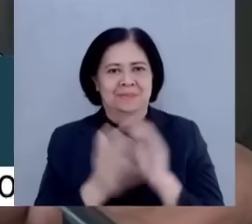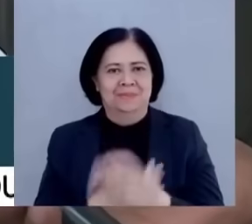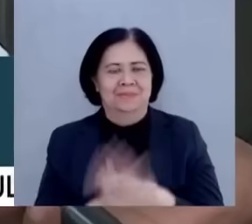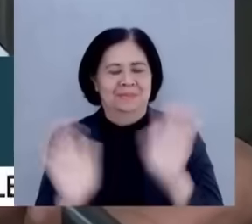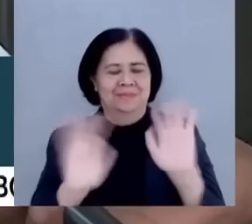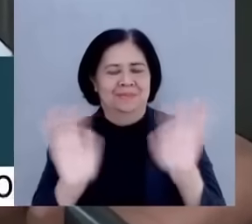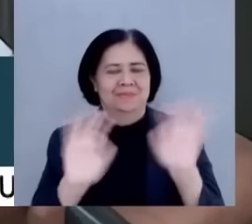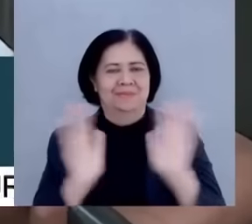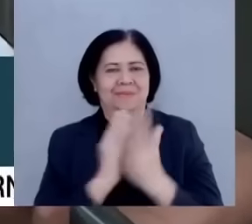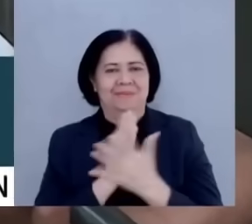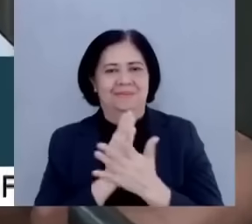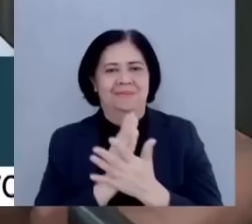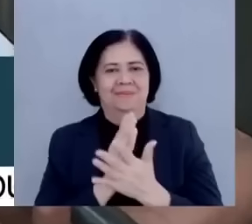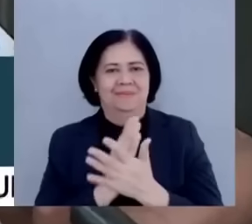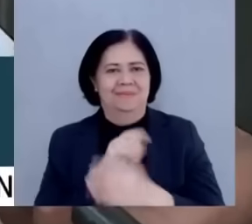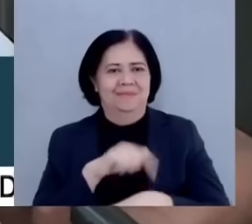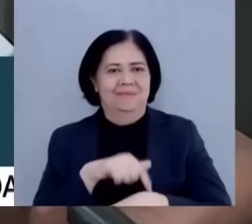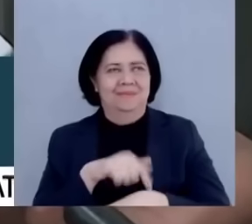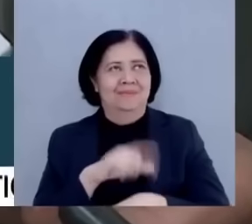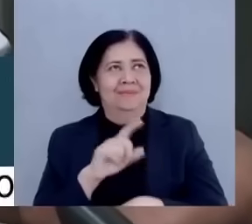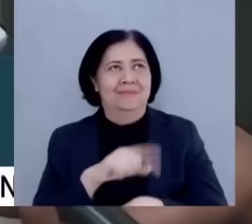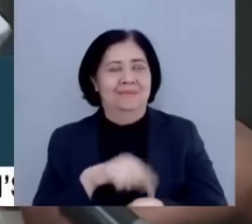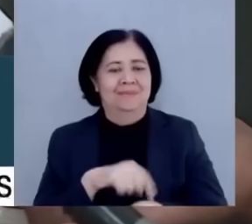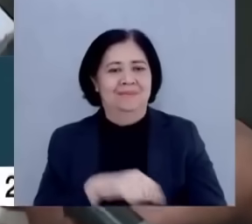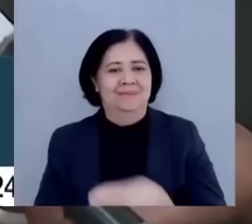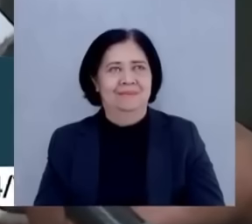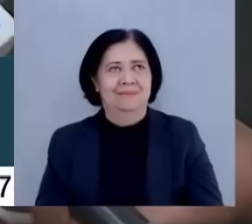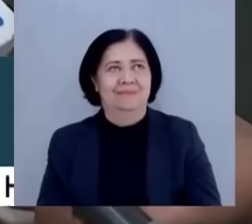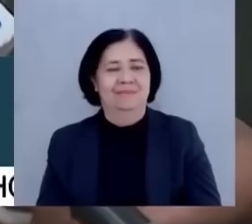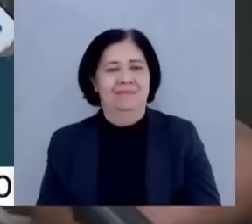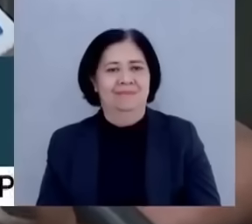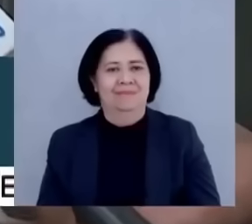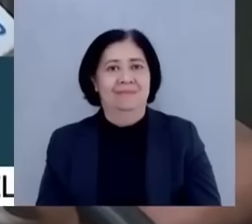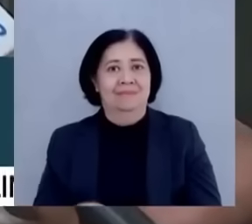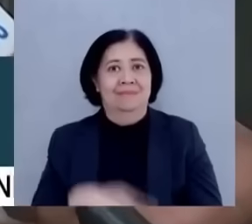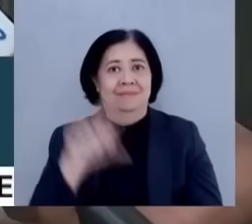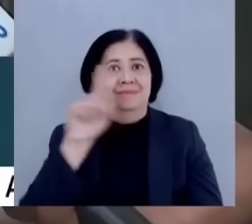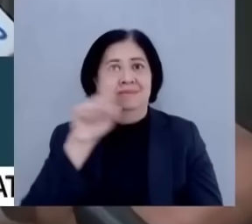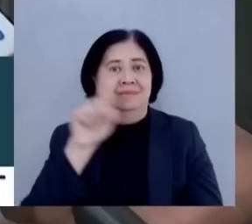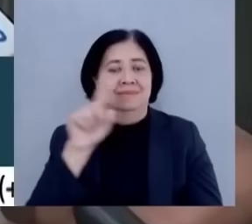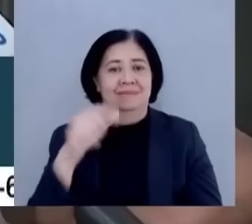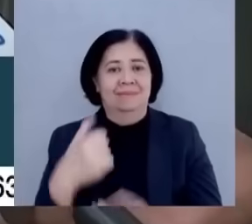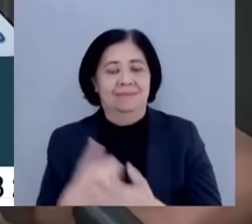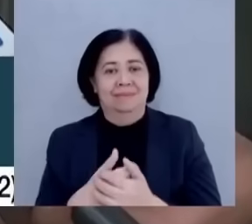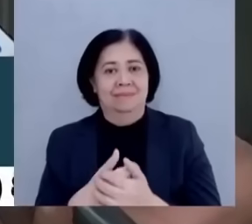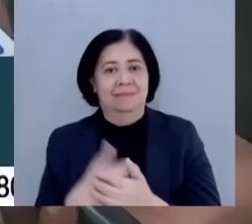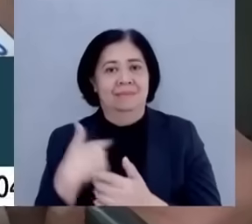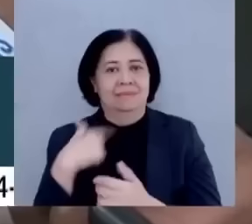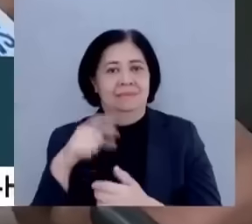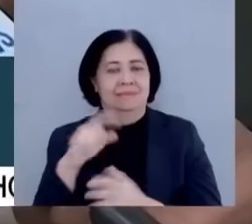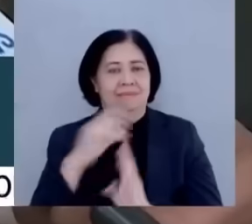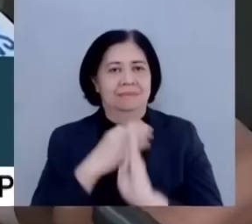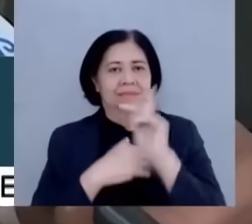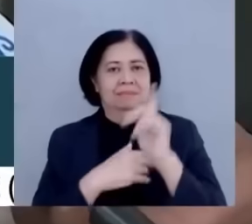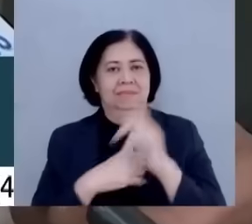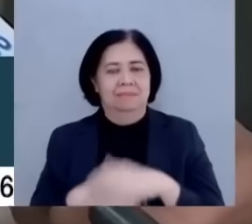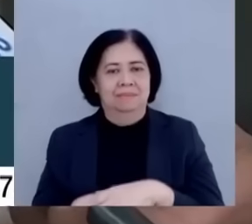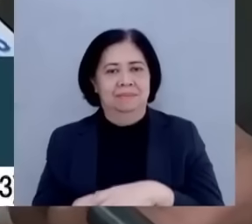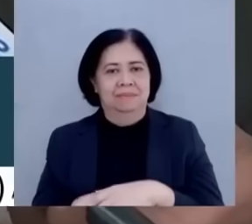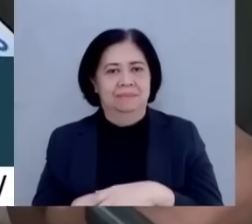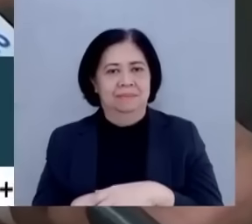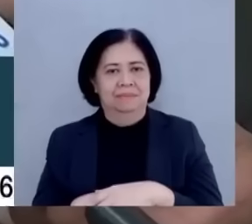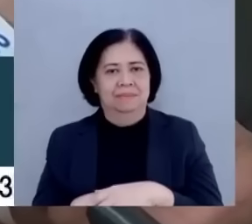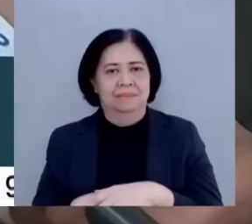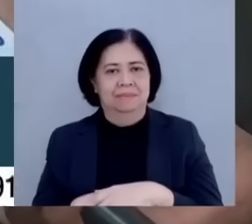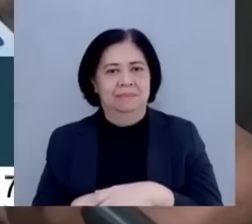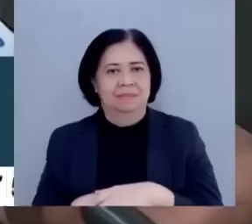Tama na. Ano oras na? Oo, kasi alauna na. And I have to be back tonight.